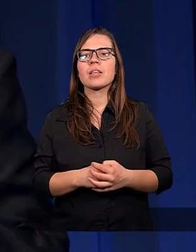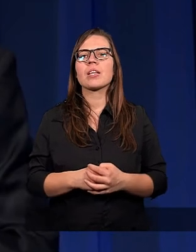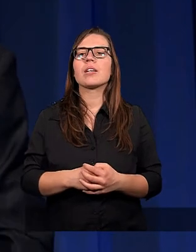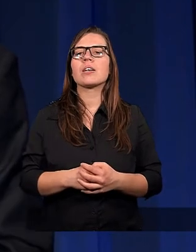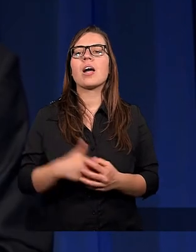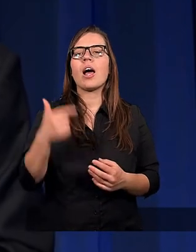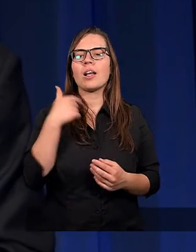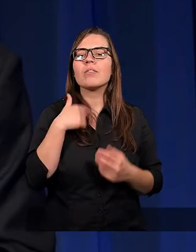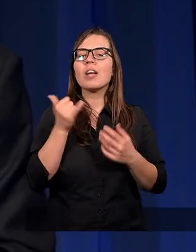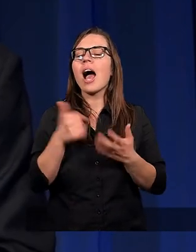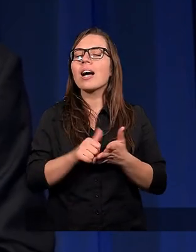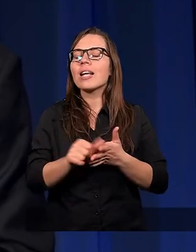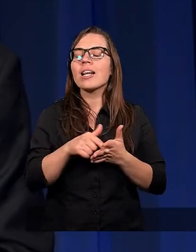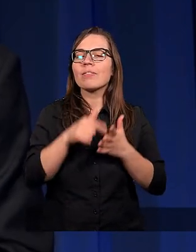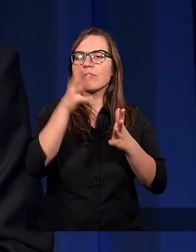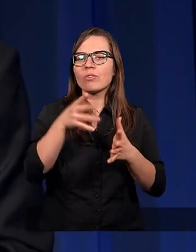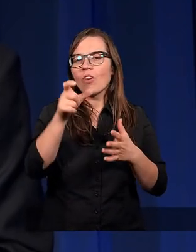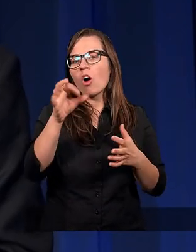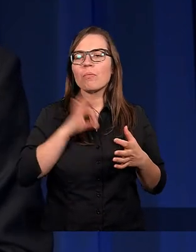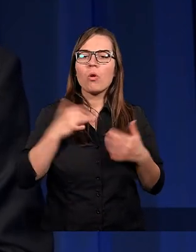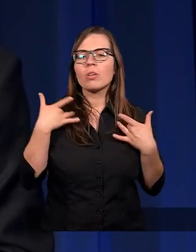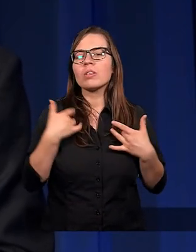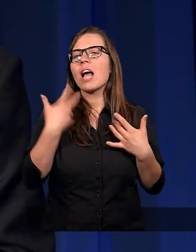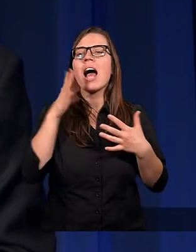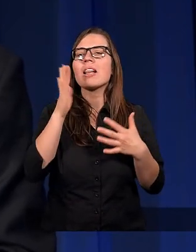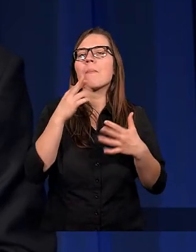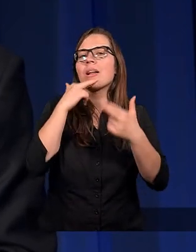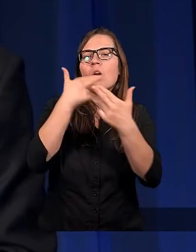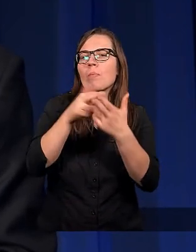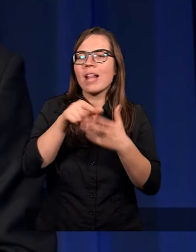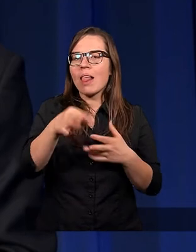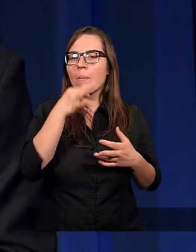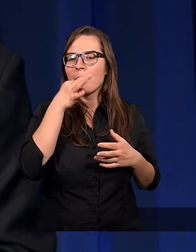Jak jest? Ja nie będę na te pytania odpowiadał.